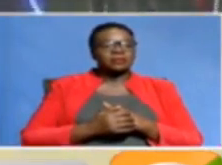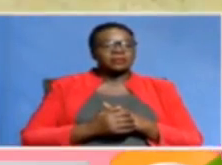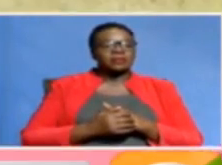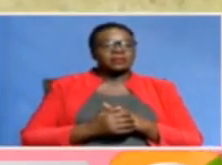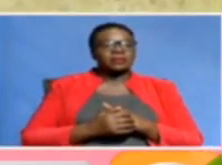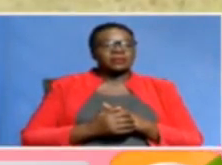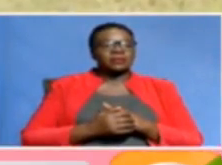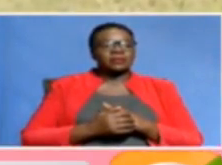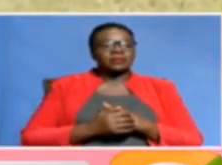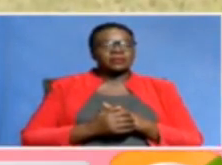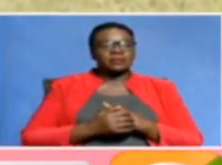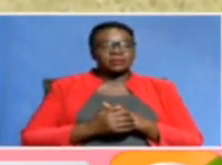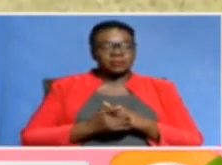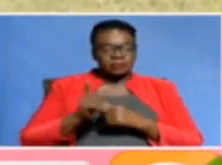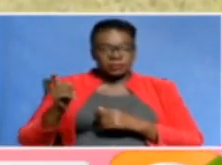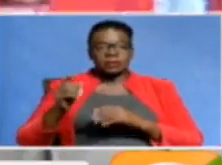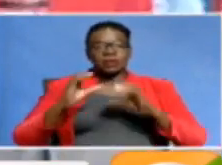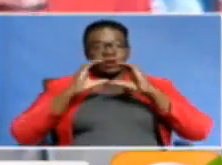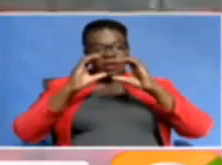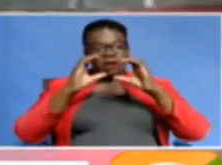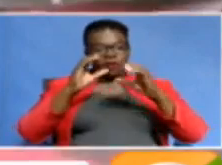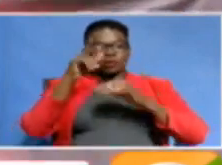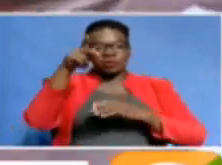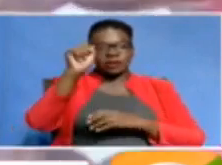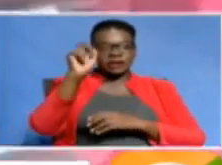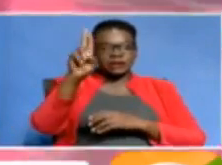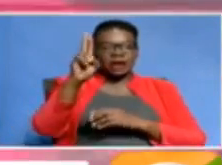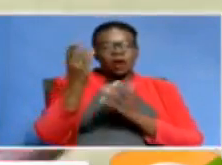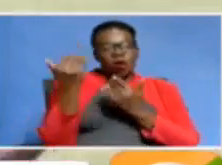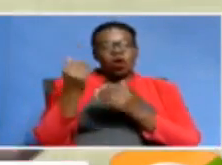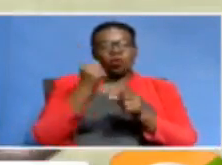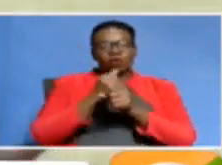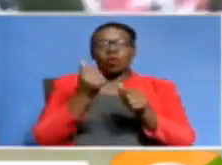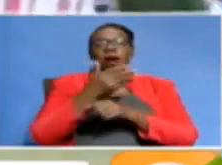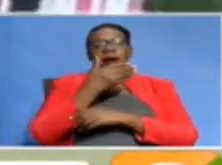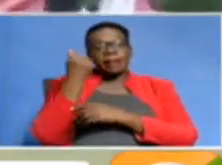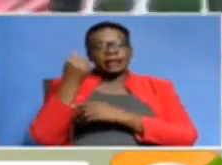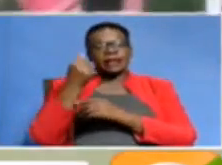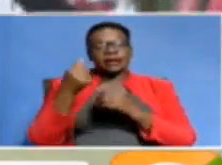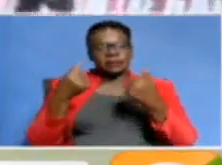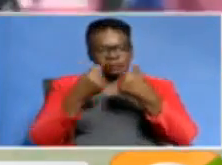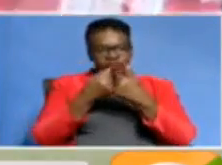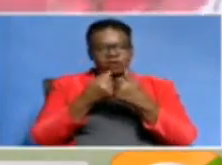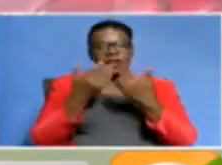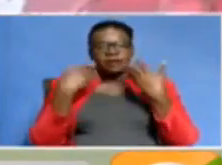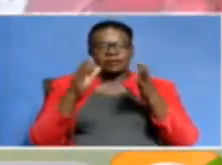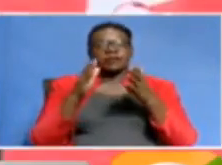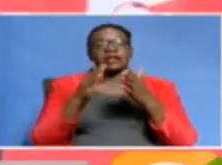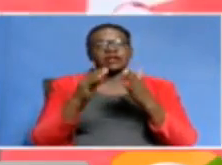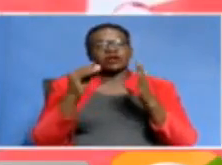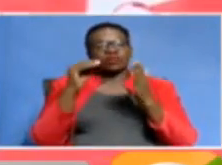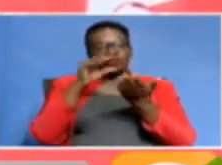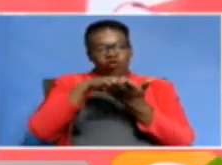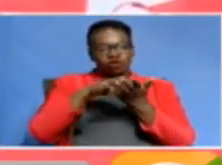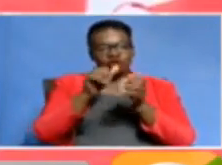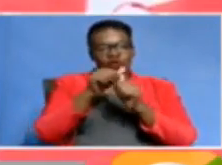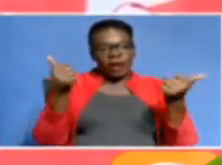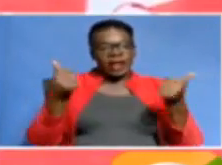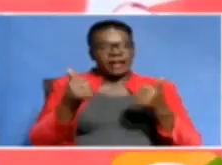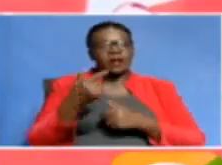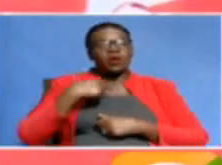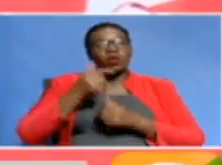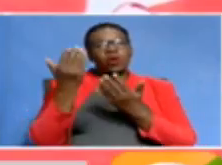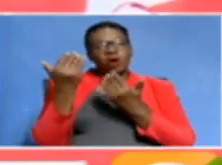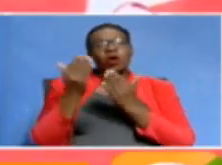6. Vijana hao wa kocha Peter Mayoyo wana imani ya kufanya vyema kwenye mashindano hayo na kumaliza katika nafasi nzuri. Finali lazima